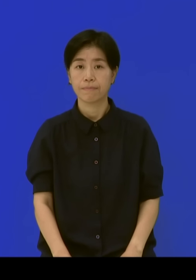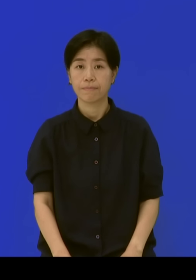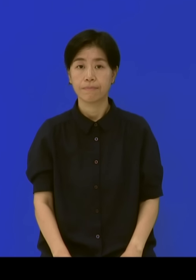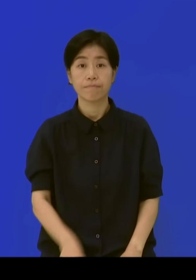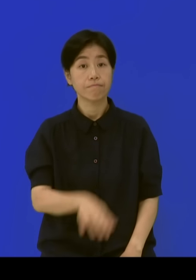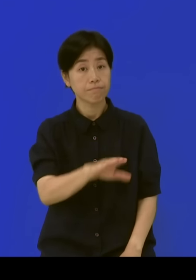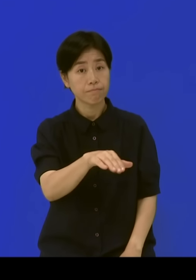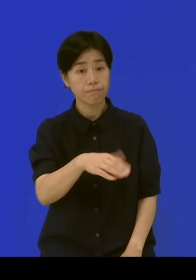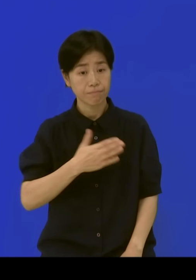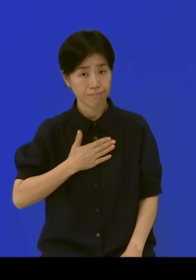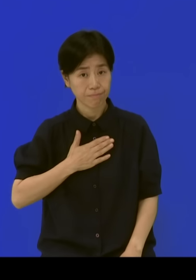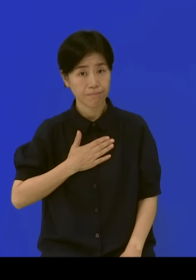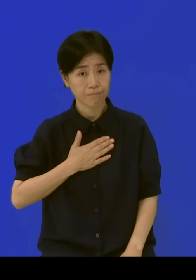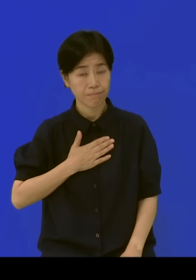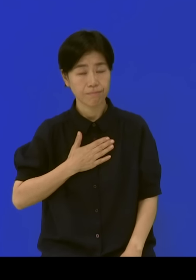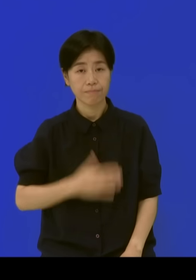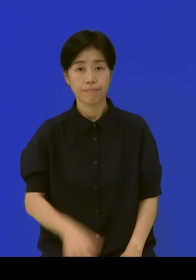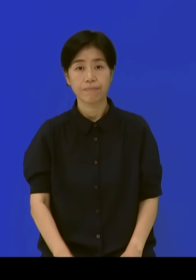기병 아빠는